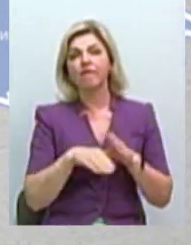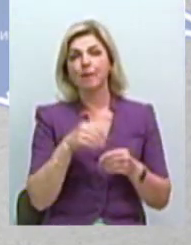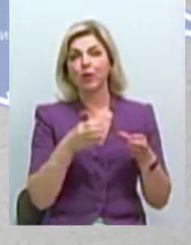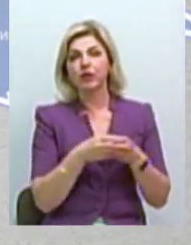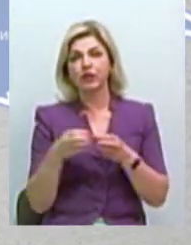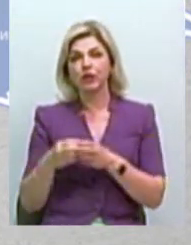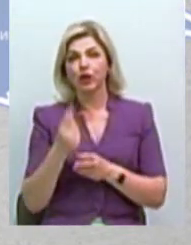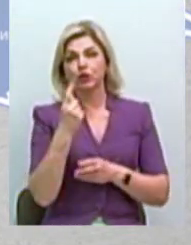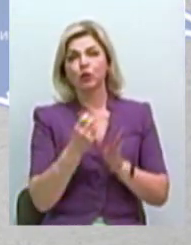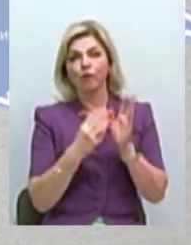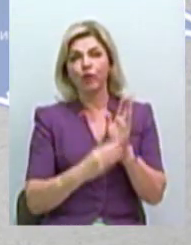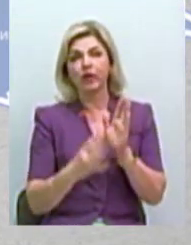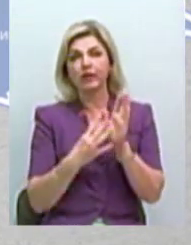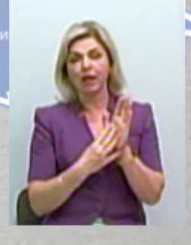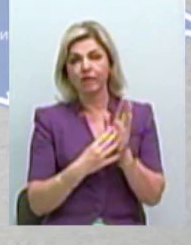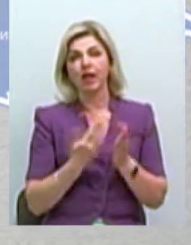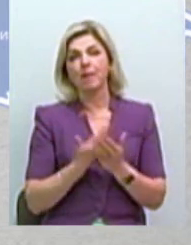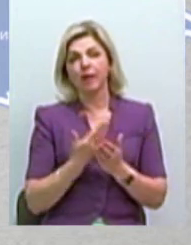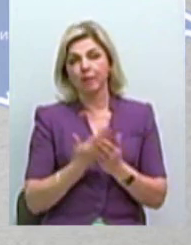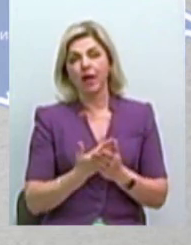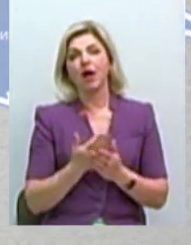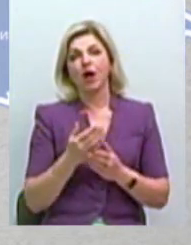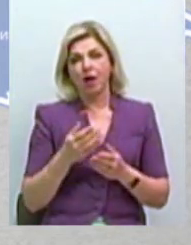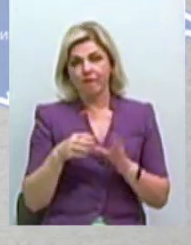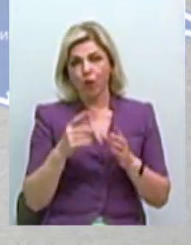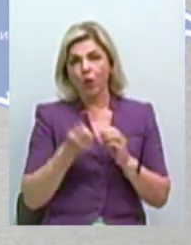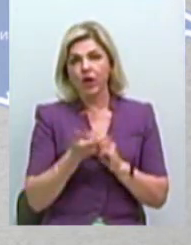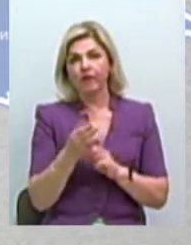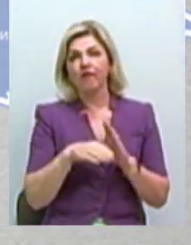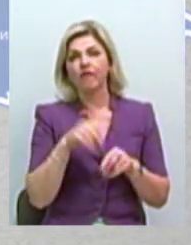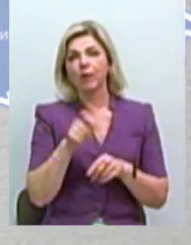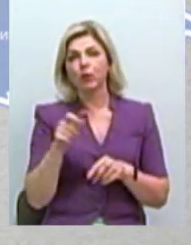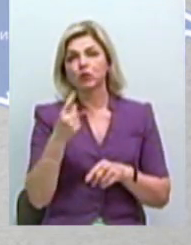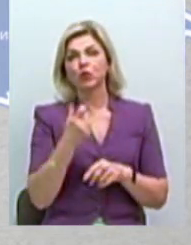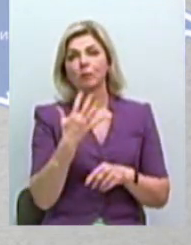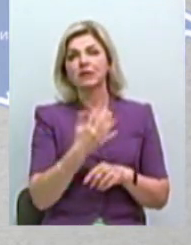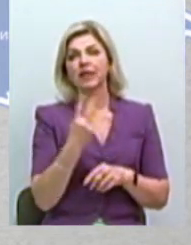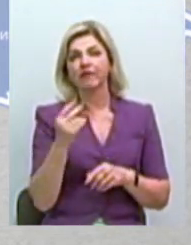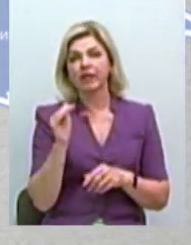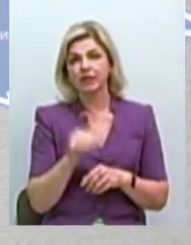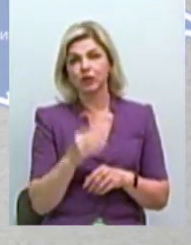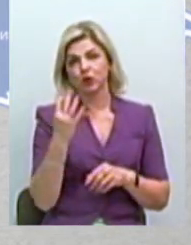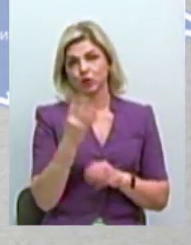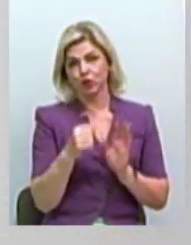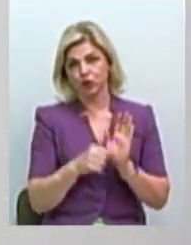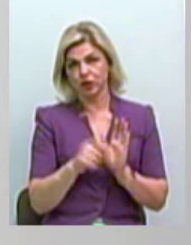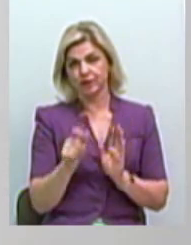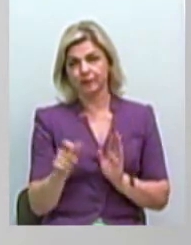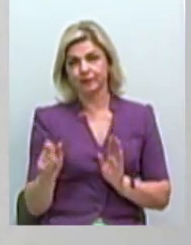– 189. Орієнтовна кількість виборців – 152 046.